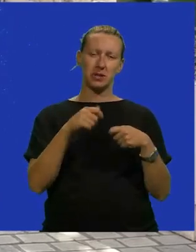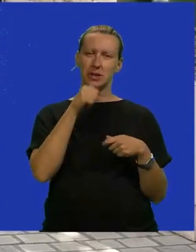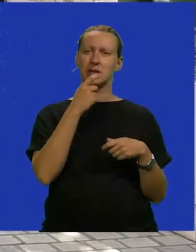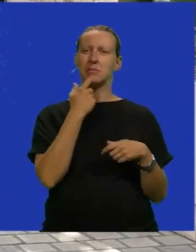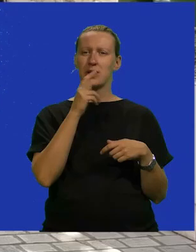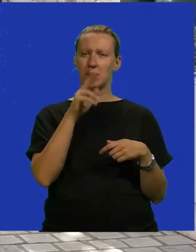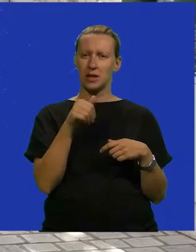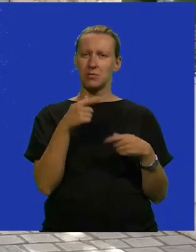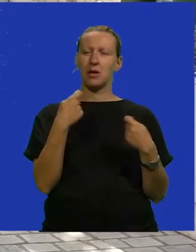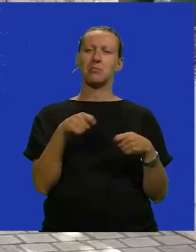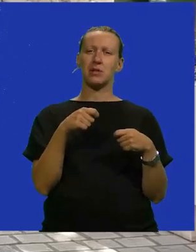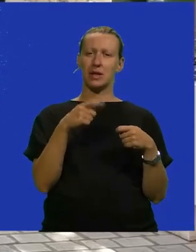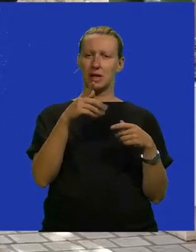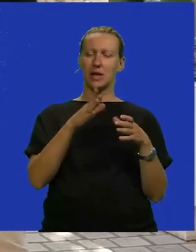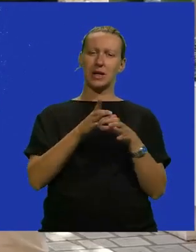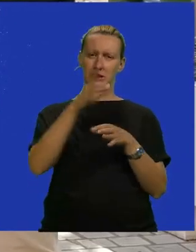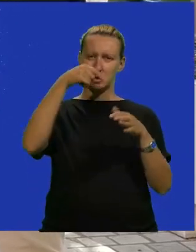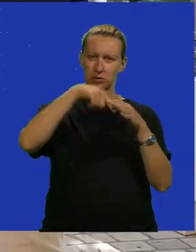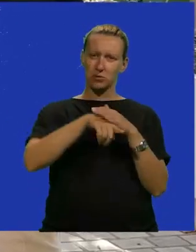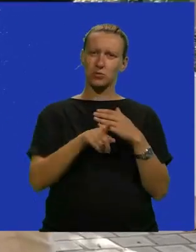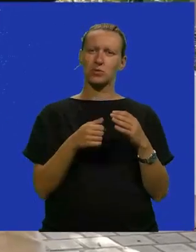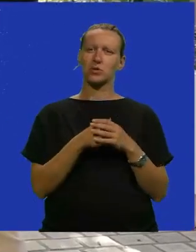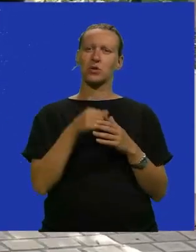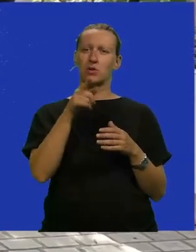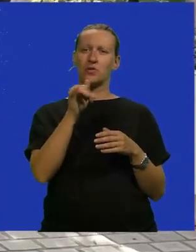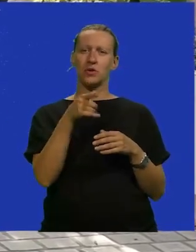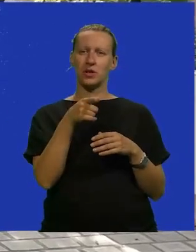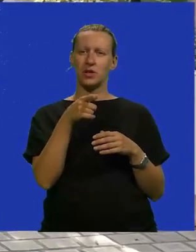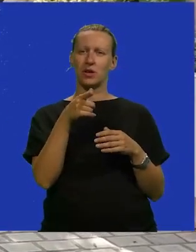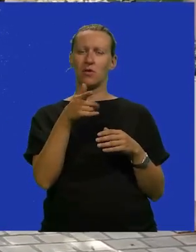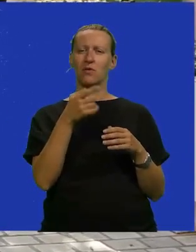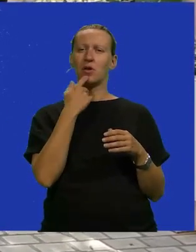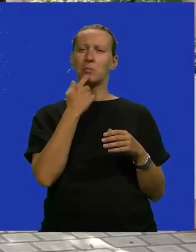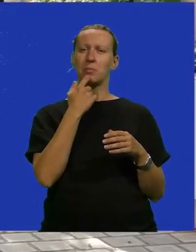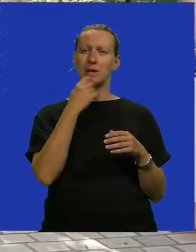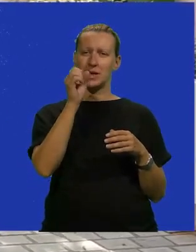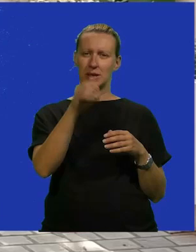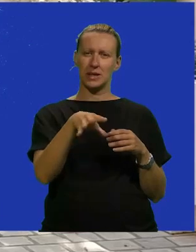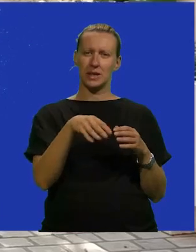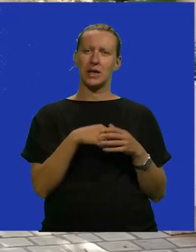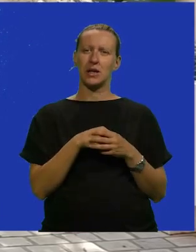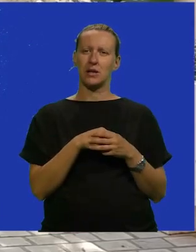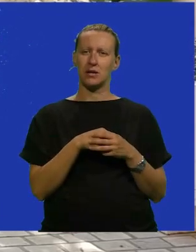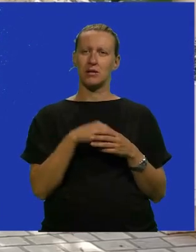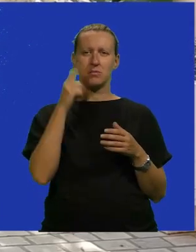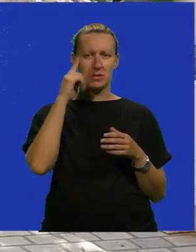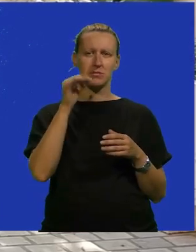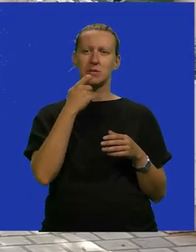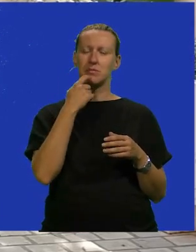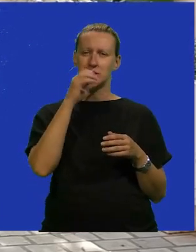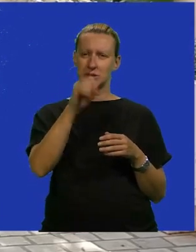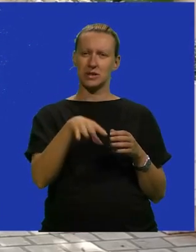i metala, plastificirano iznutra. Dobro, ovo bi išlo u metal, to bi išlo u metal. Dobro. Čini mi se